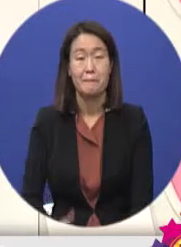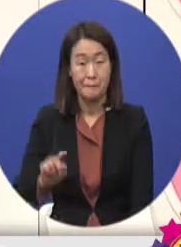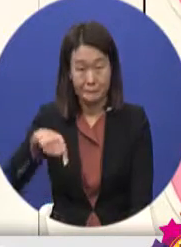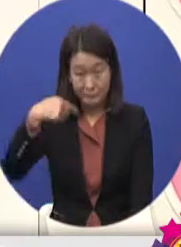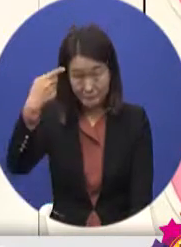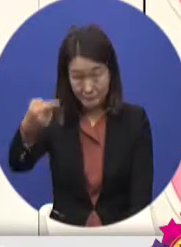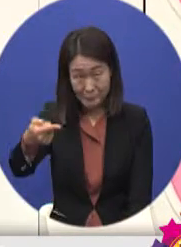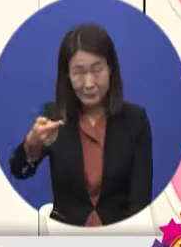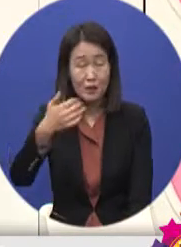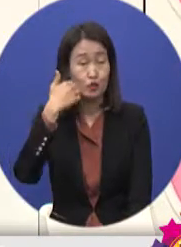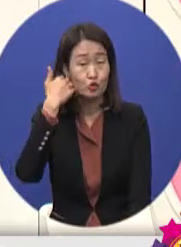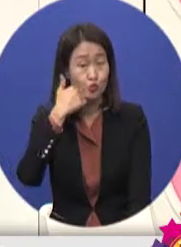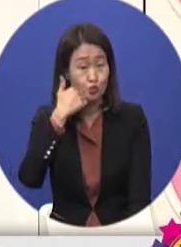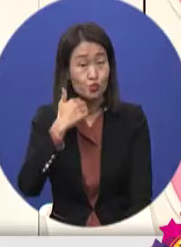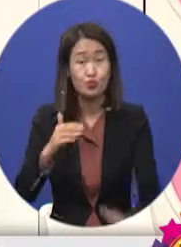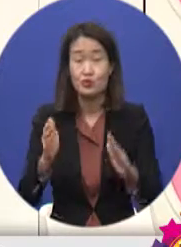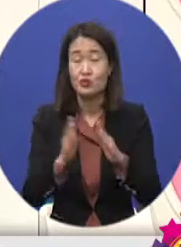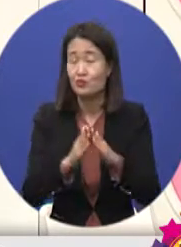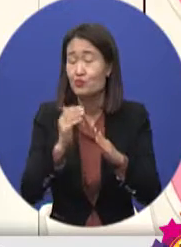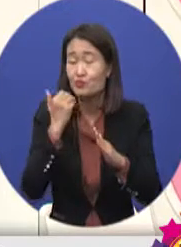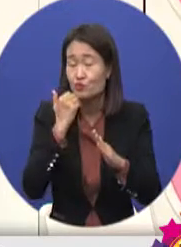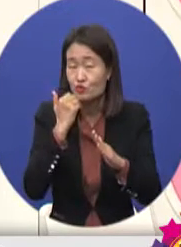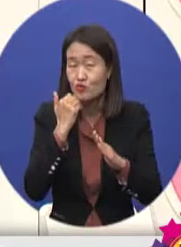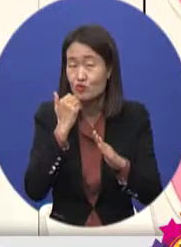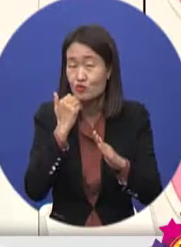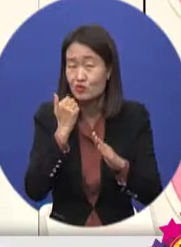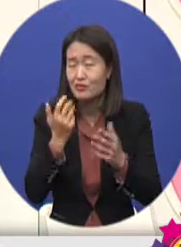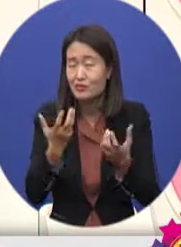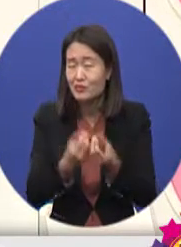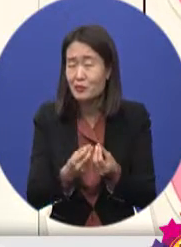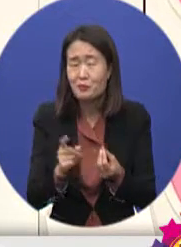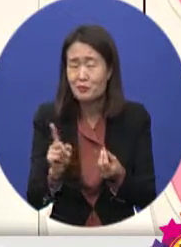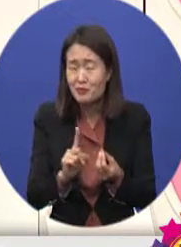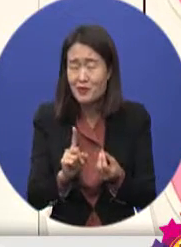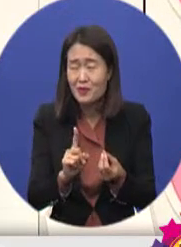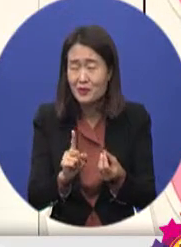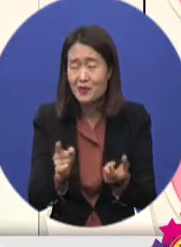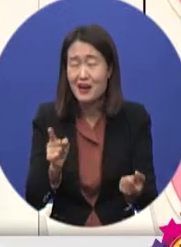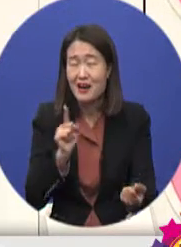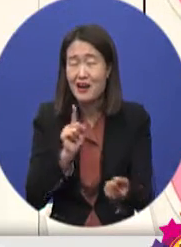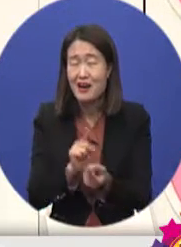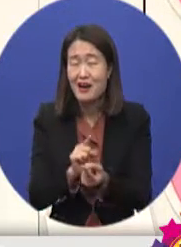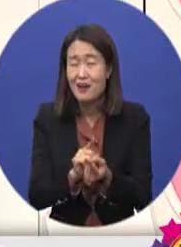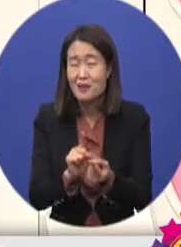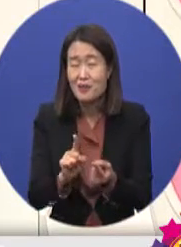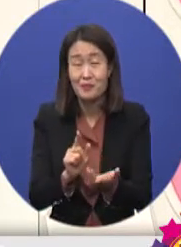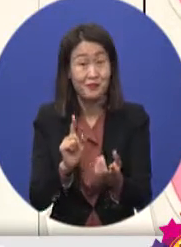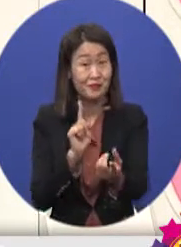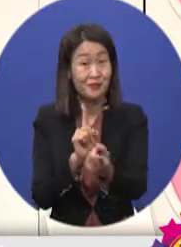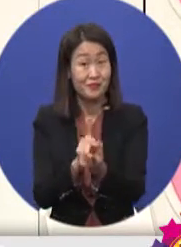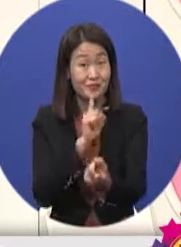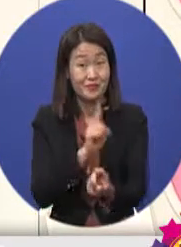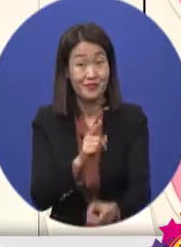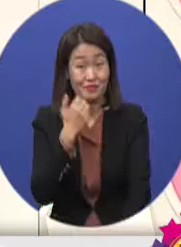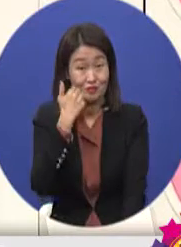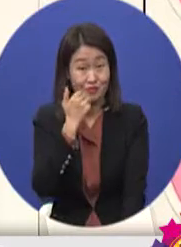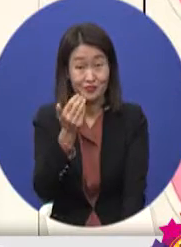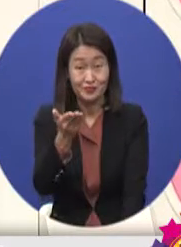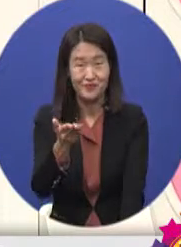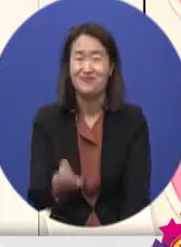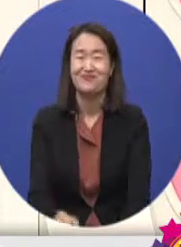다음 참가자는 어디서 어떤 분이 어떤 사연으로 함께 하실지 모셔봅니다.